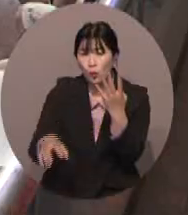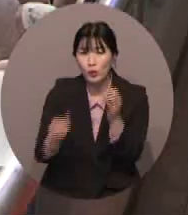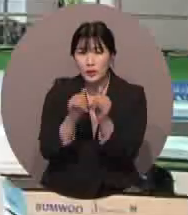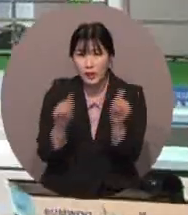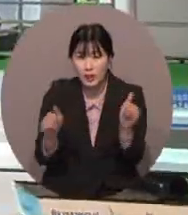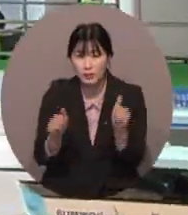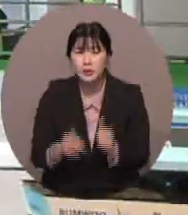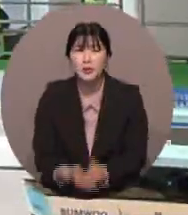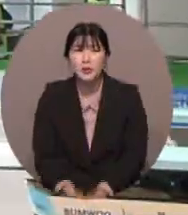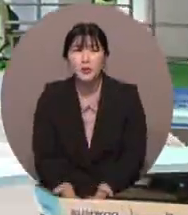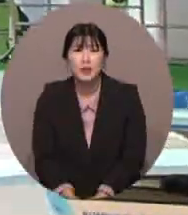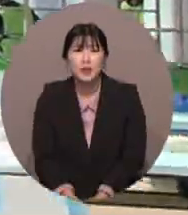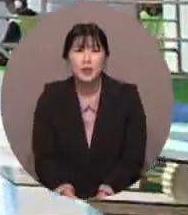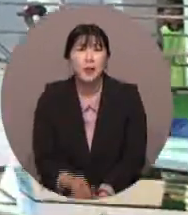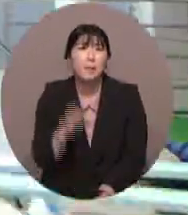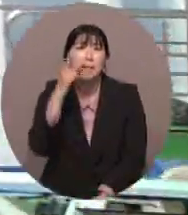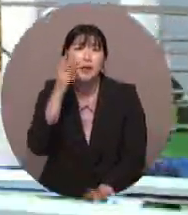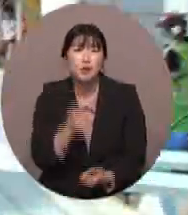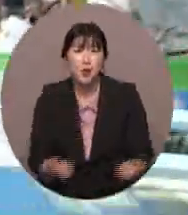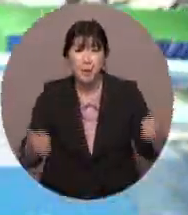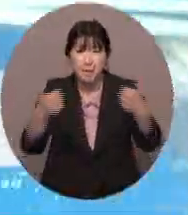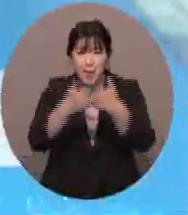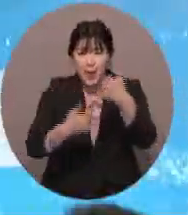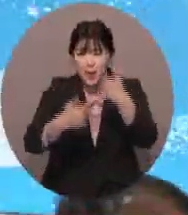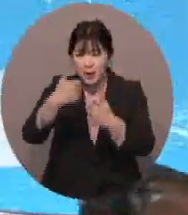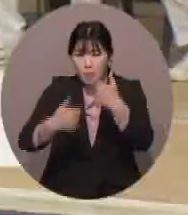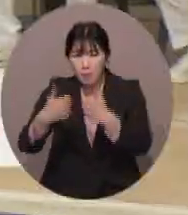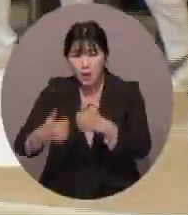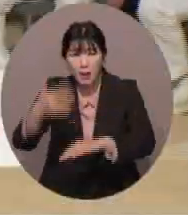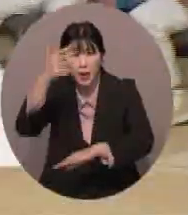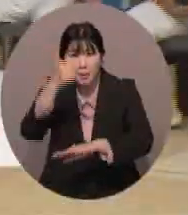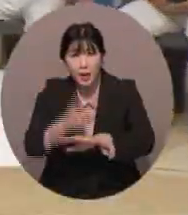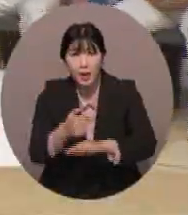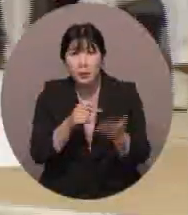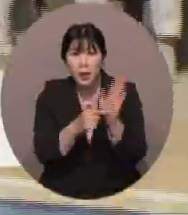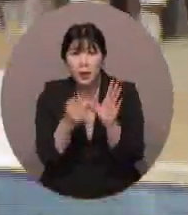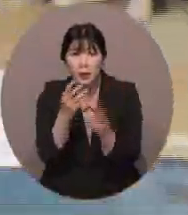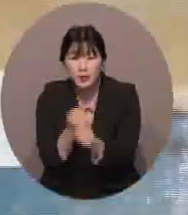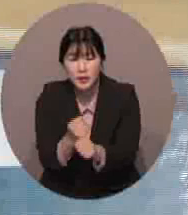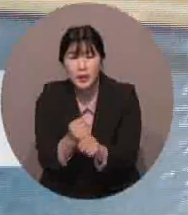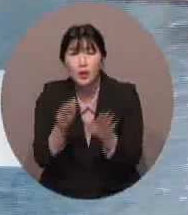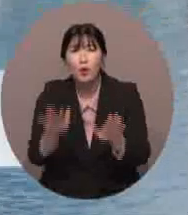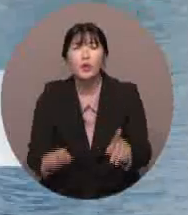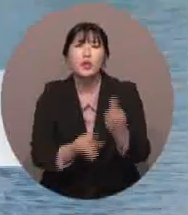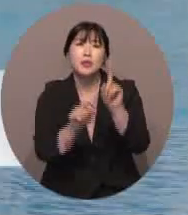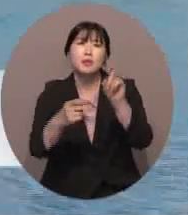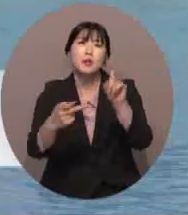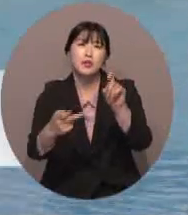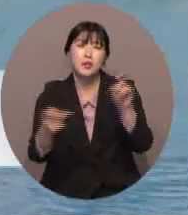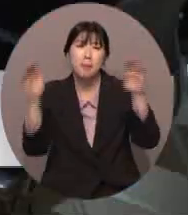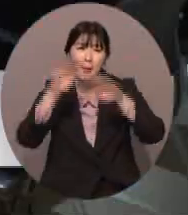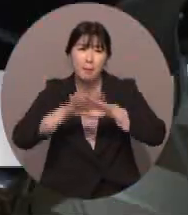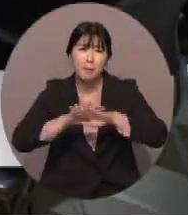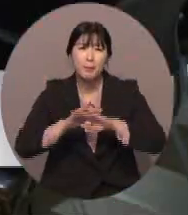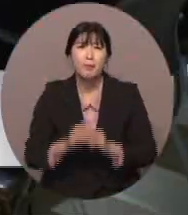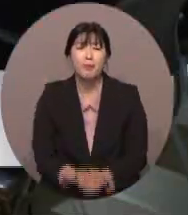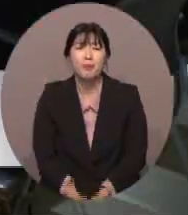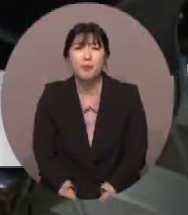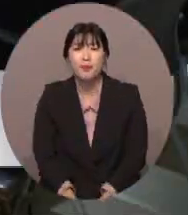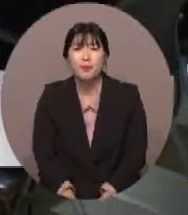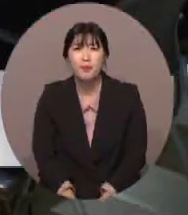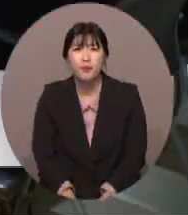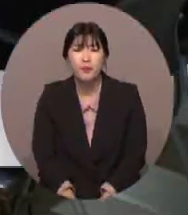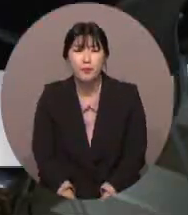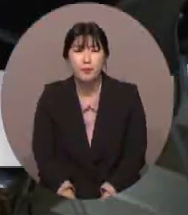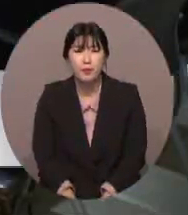브리셀에서 미국 노스캐롤라이나와 막바지 유치 경쟁을 벌이며 개최지는 오는 12일 밤에 결정될 예정입니다